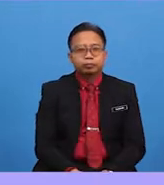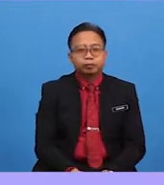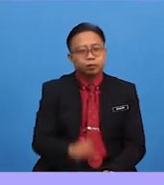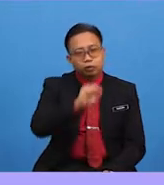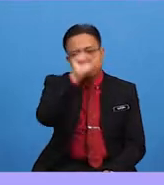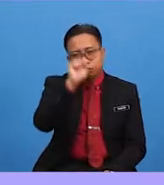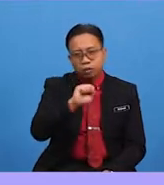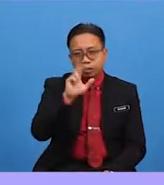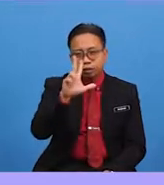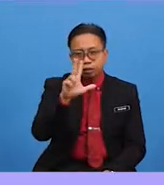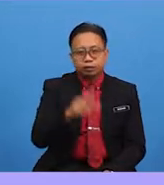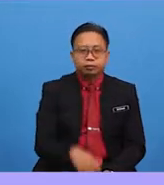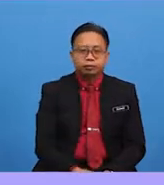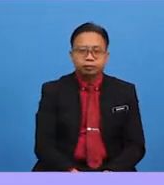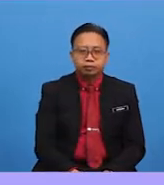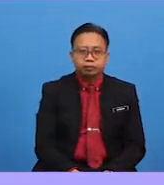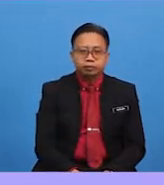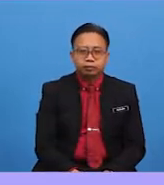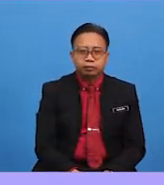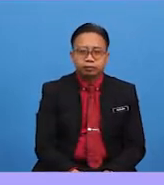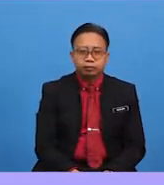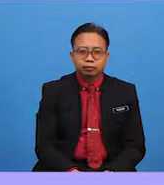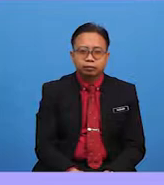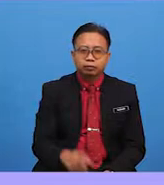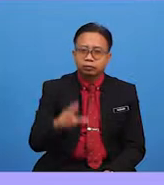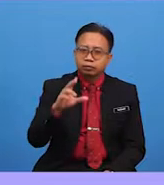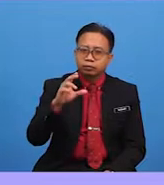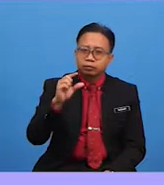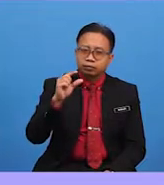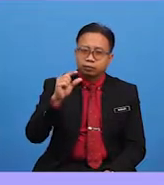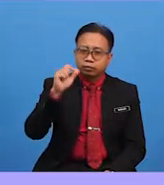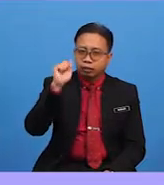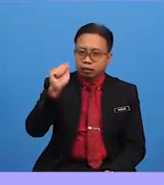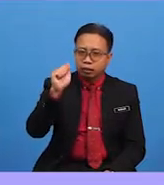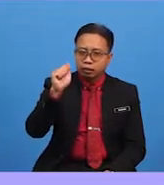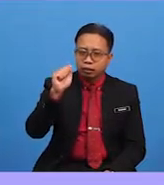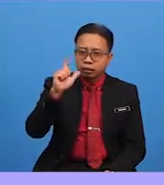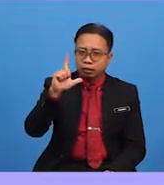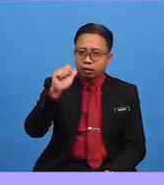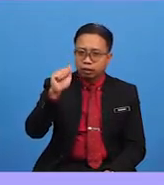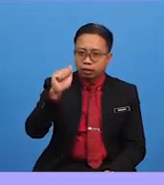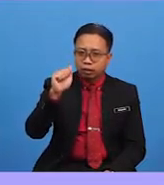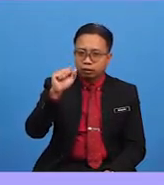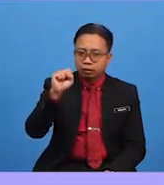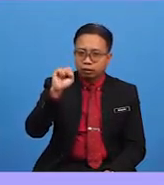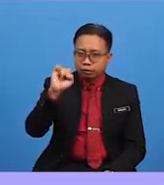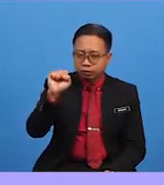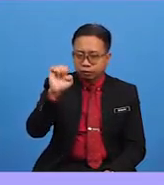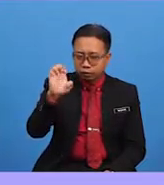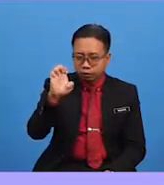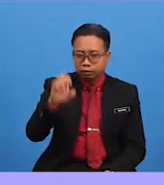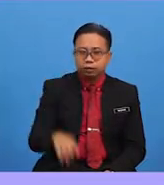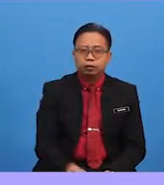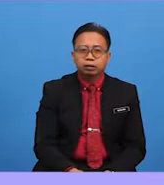yang ketiga, ga, la, se, ri.